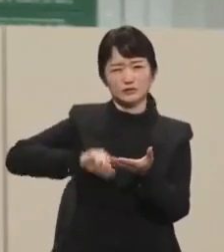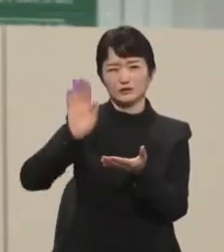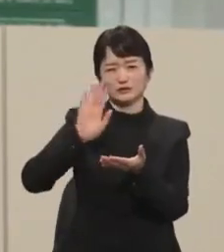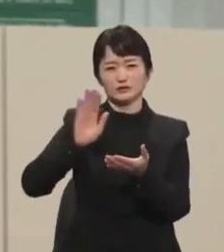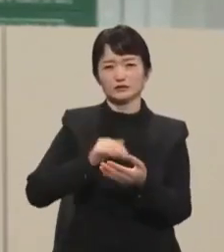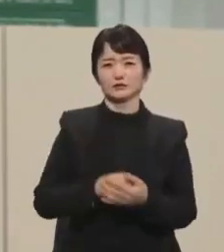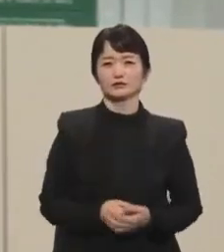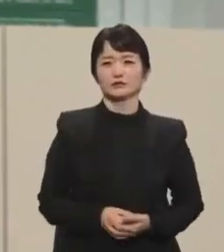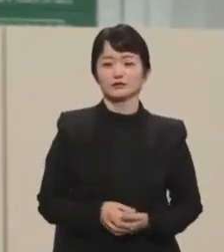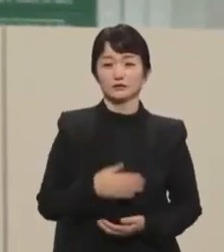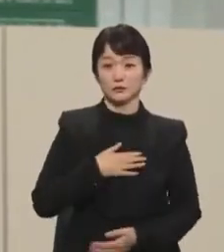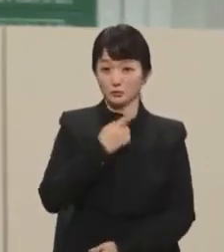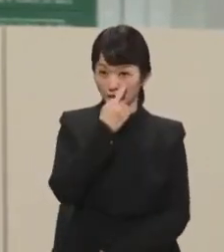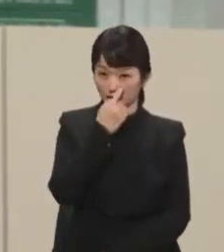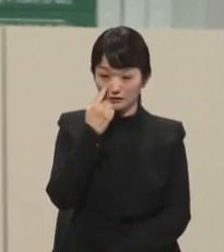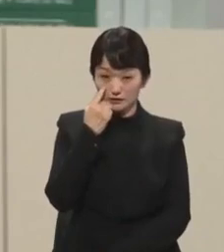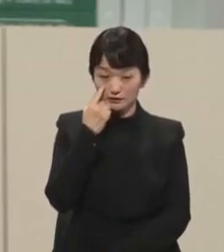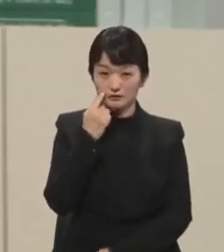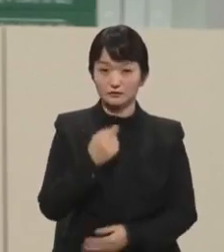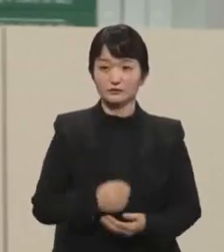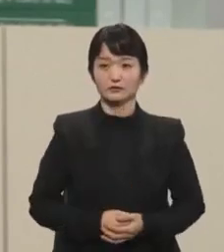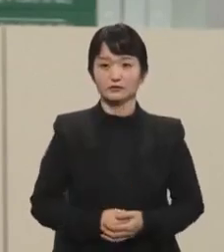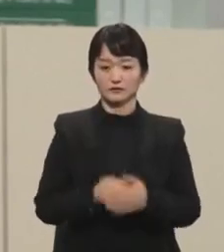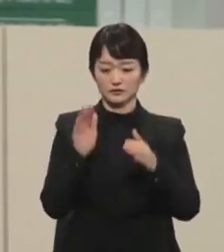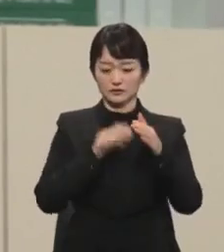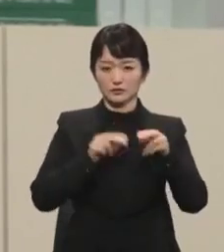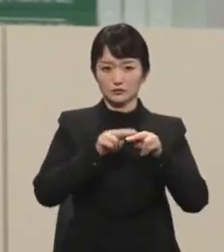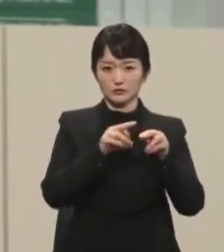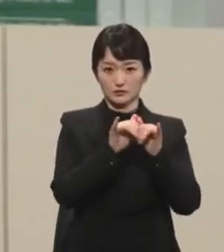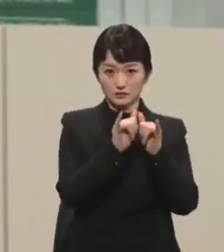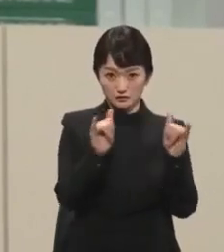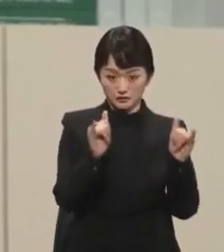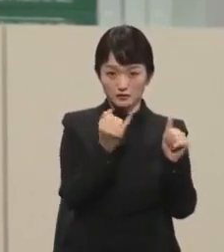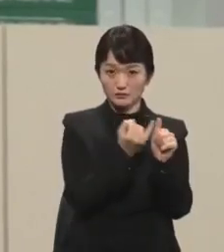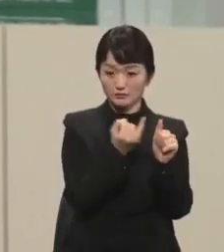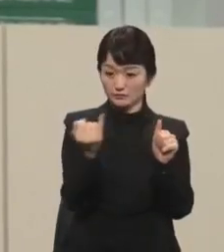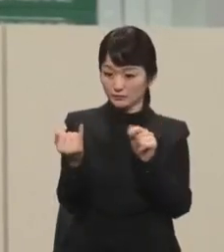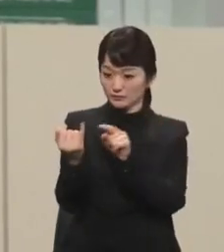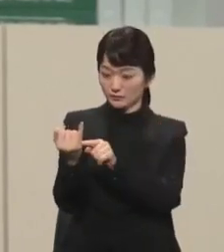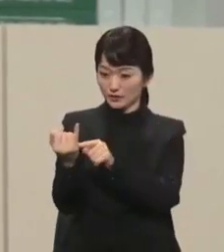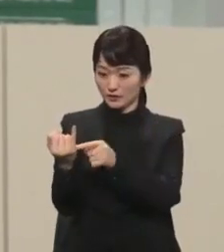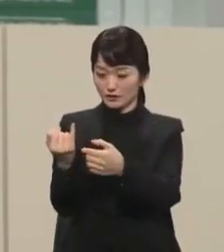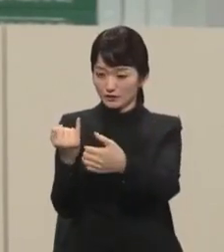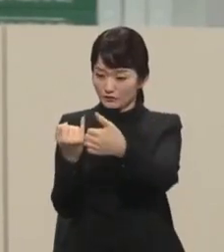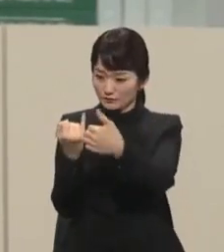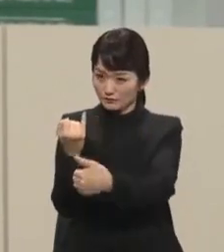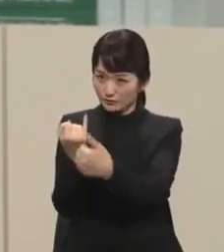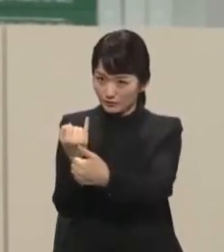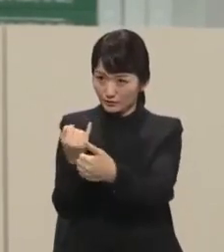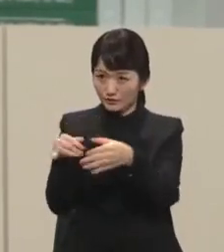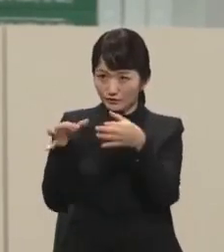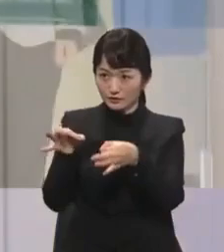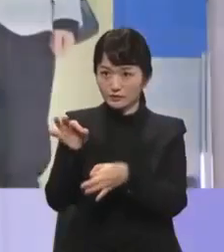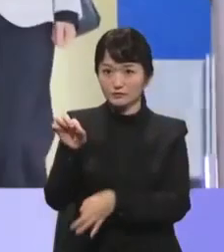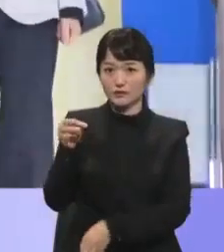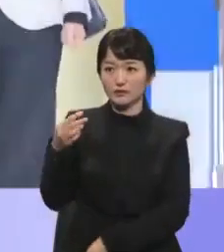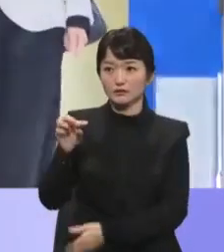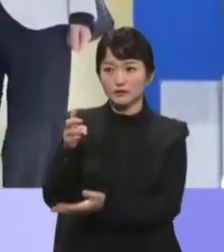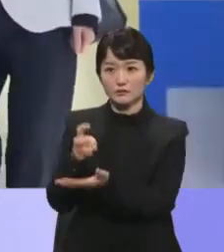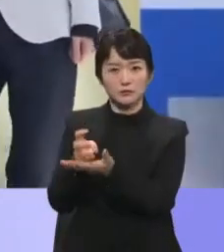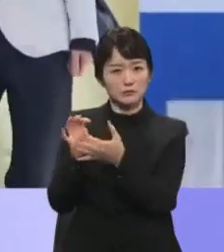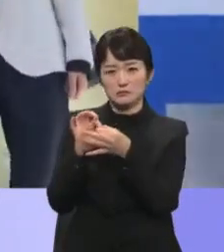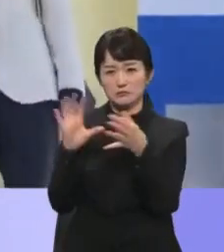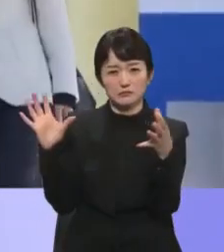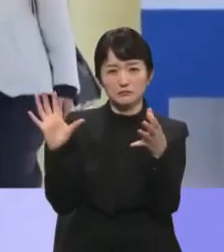법 위반은 아닌 것이 이제 그 공직자의 배우자에 대한 청탁은 기본적으로 명명법에 해당하지 않기 때문에